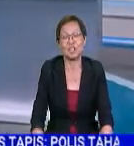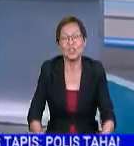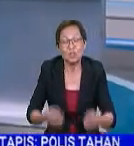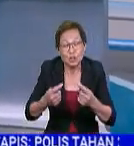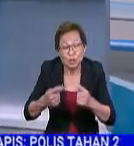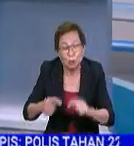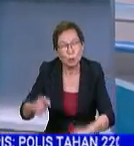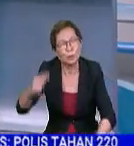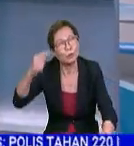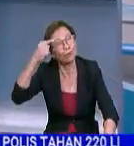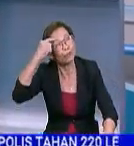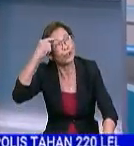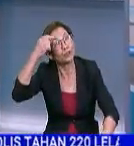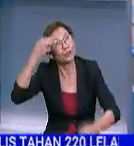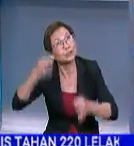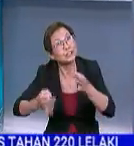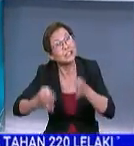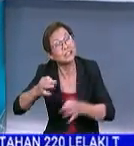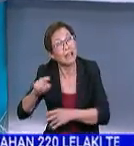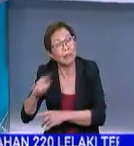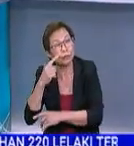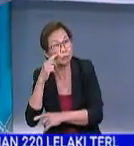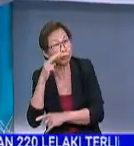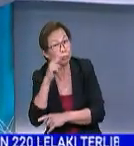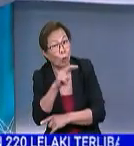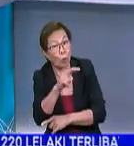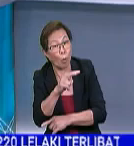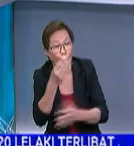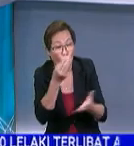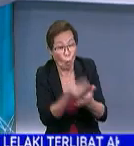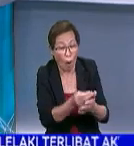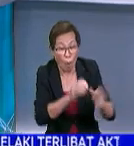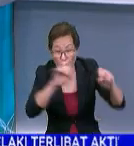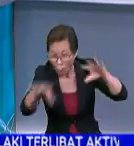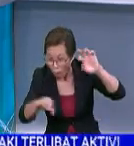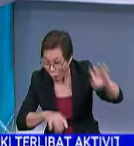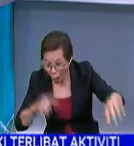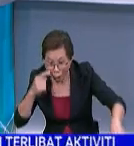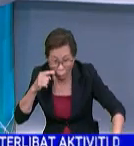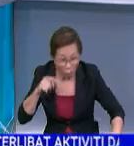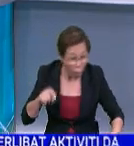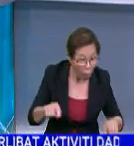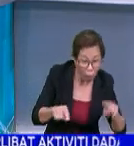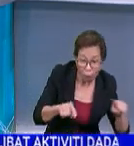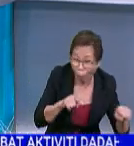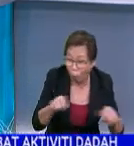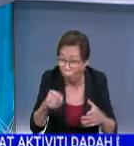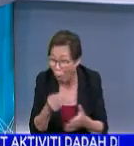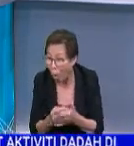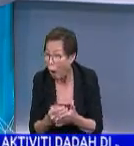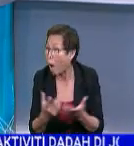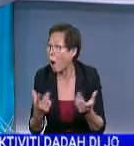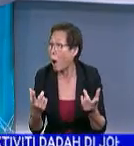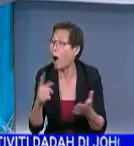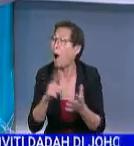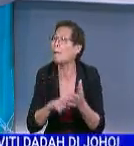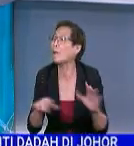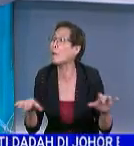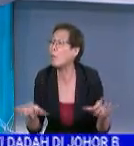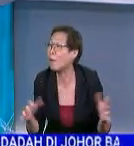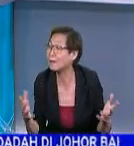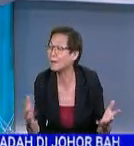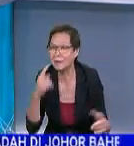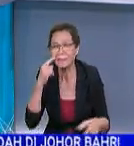Ya, cuba anda bayangkan jika anda terlihat wang bertaburan di depan mata anda, apa yang akan anda lakukan? Ya,